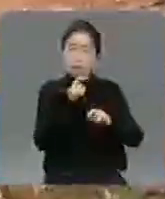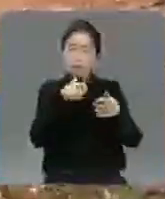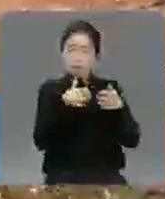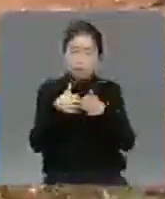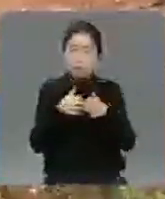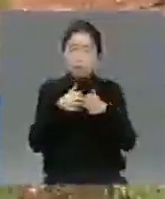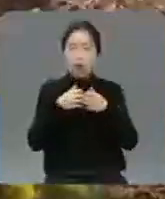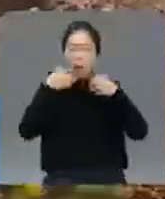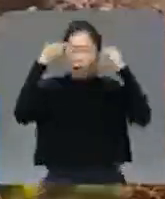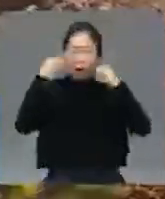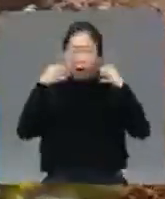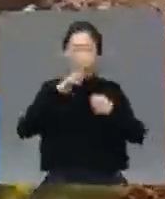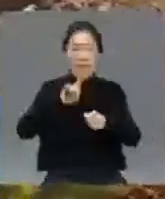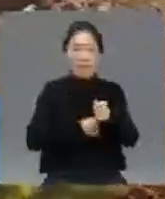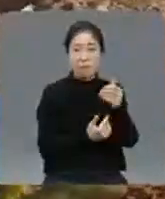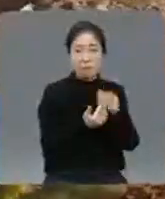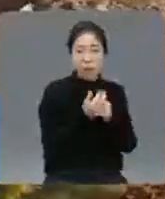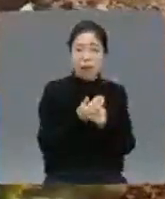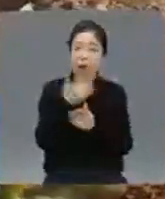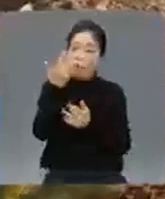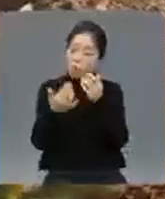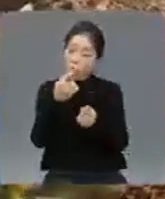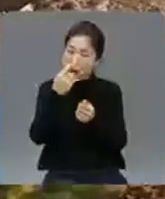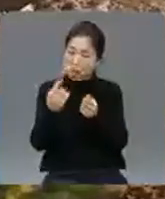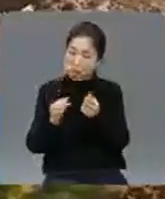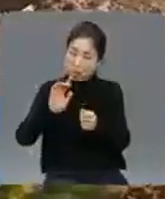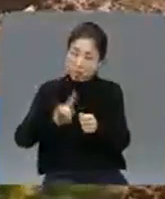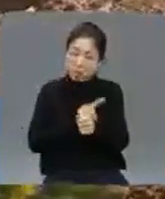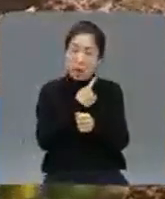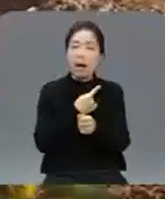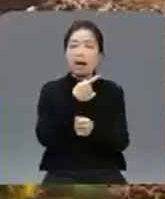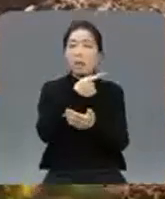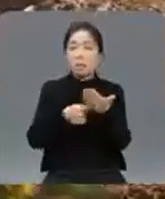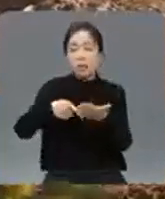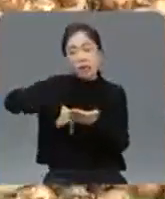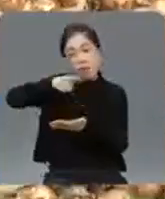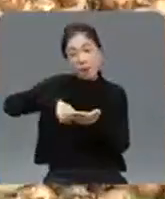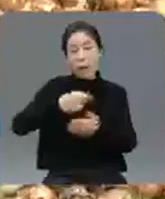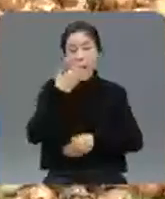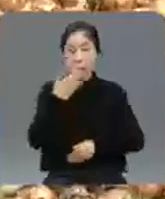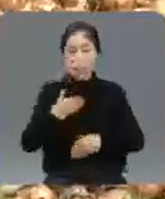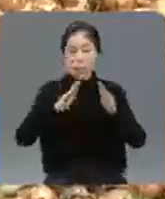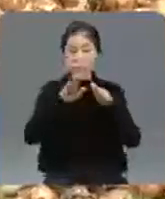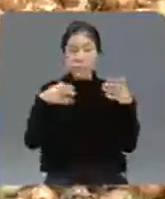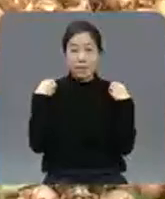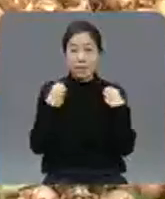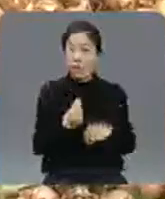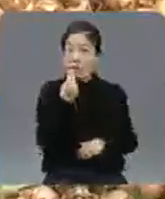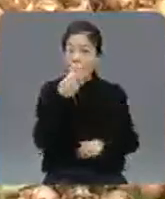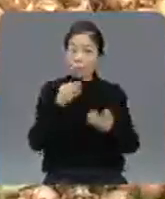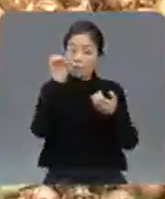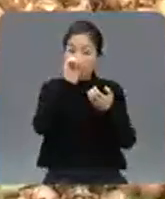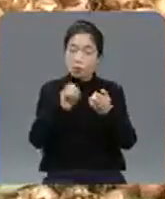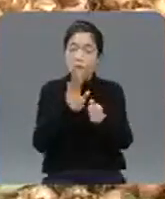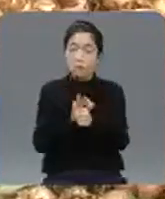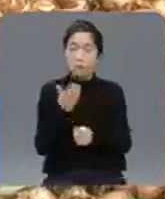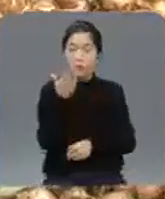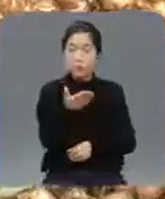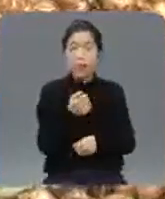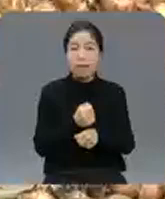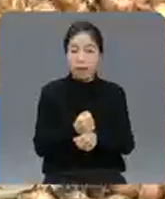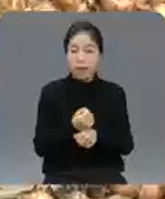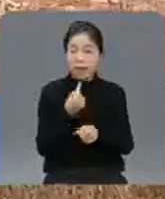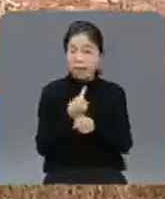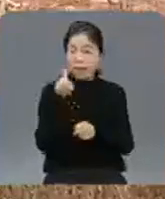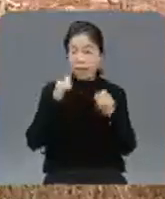폭염 같은 자연재해와 화재에 따른 피해를 보장받을 수 있고 전라남도가 보험료의 90% 지원합니다